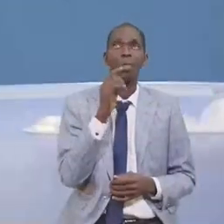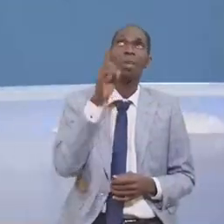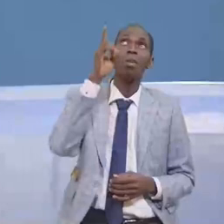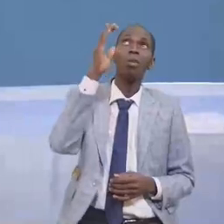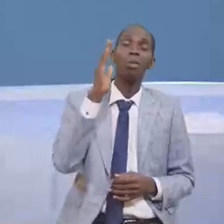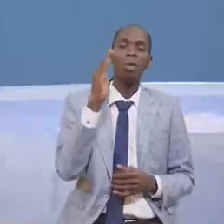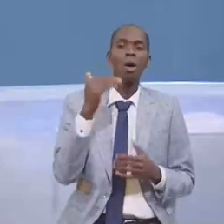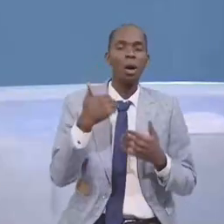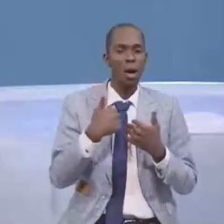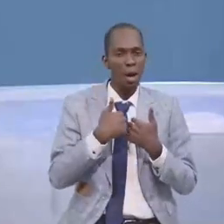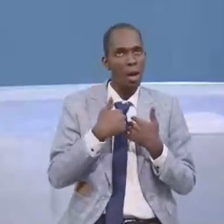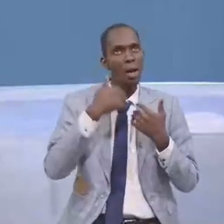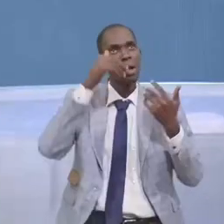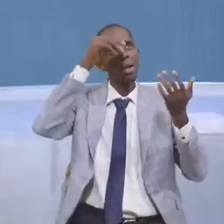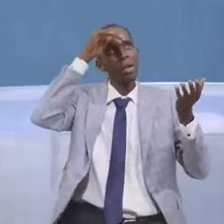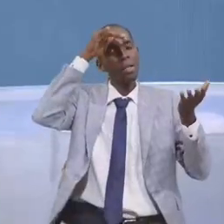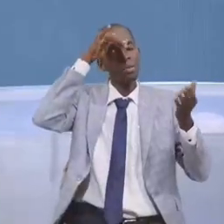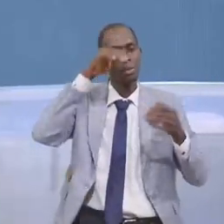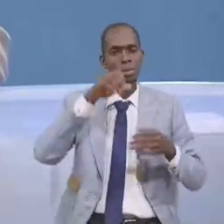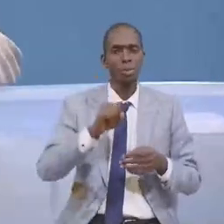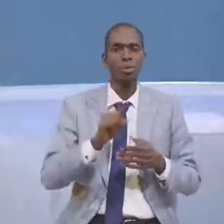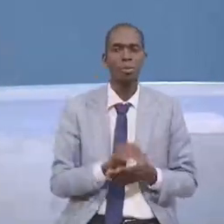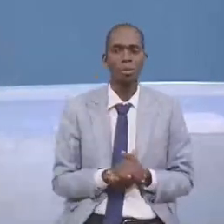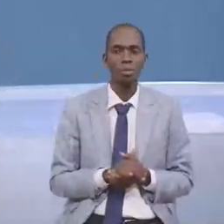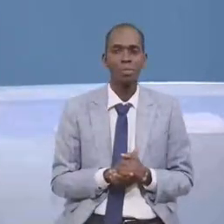Dieu a une attente.